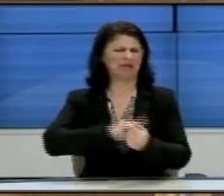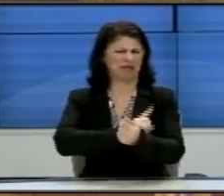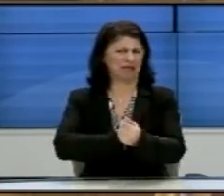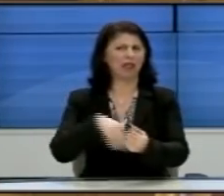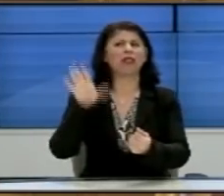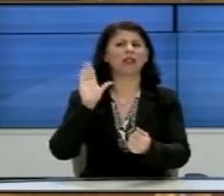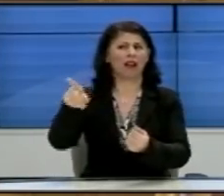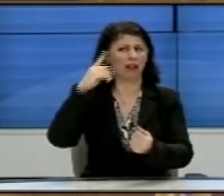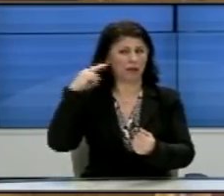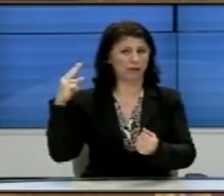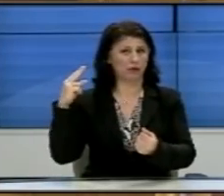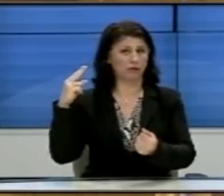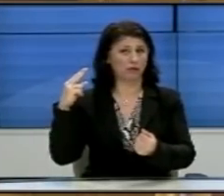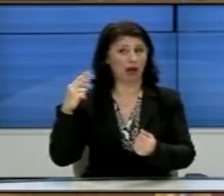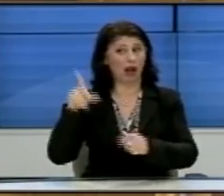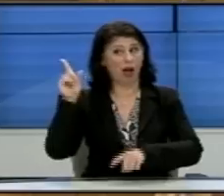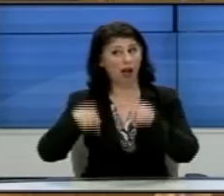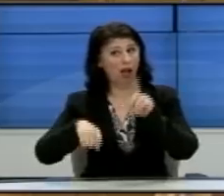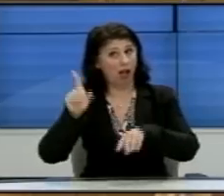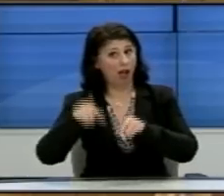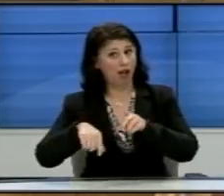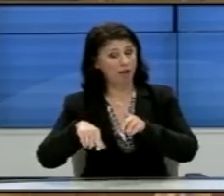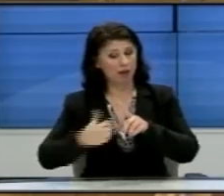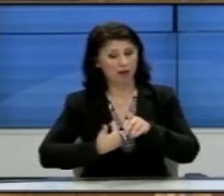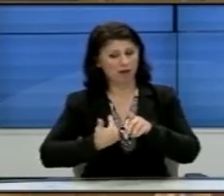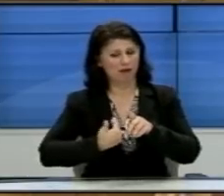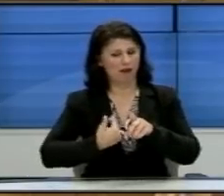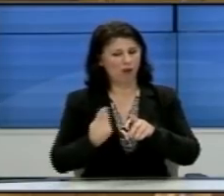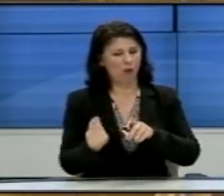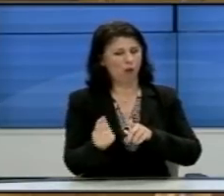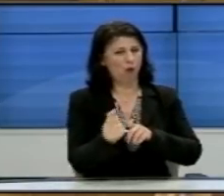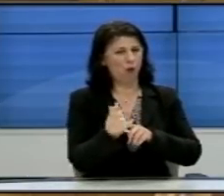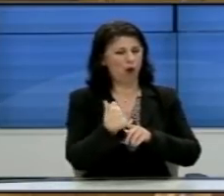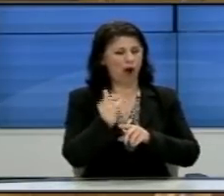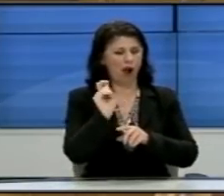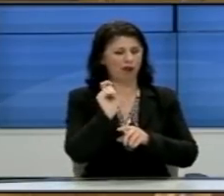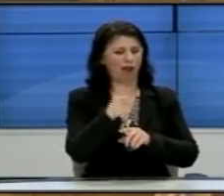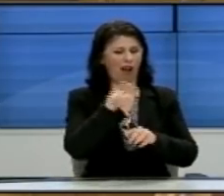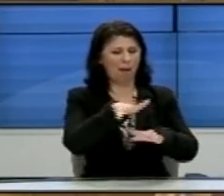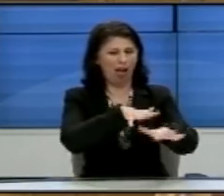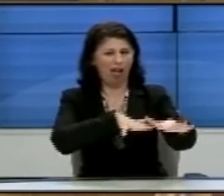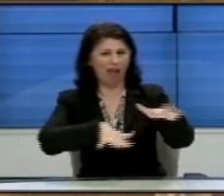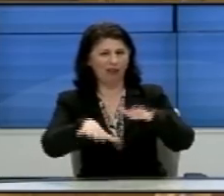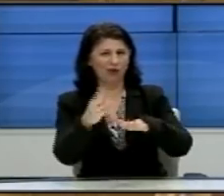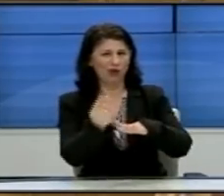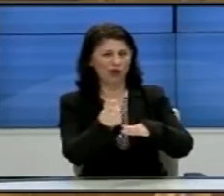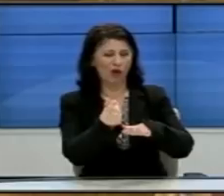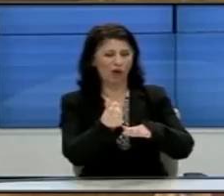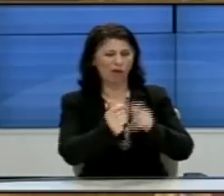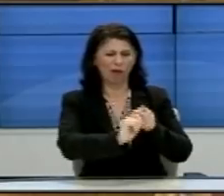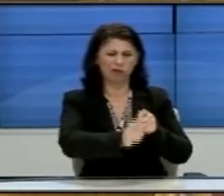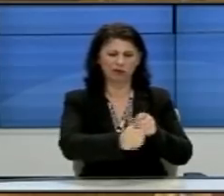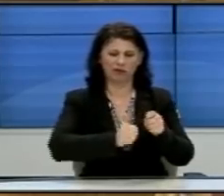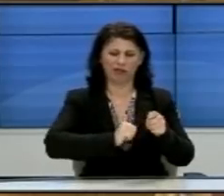κάποιοι άλλοι από τους νέους, με το μαγικό ραβδάκι των διδάκτρων και του κέρδους, γίνονται